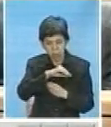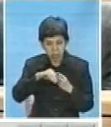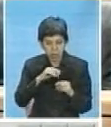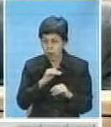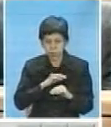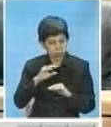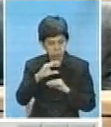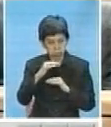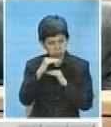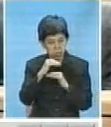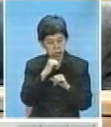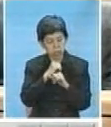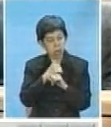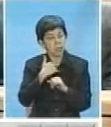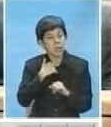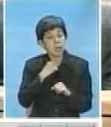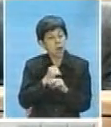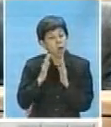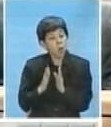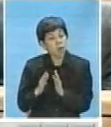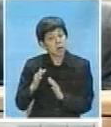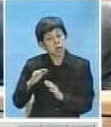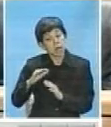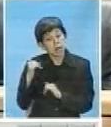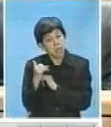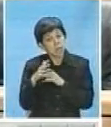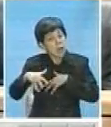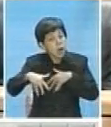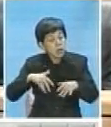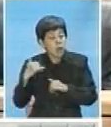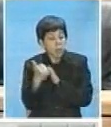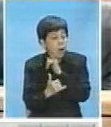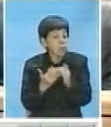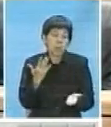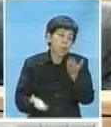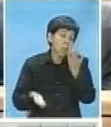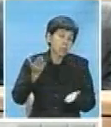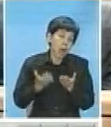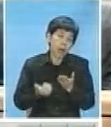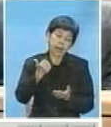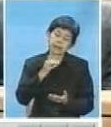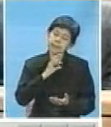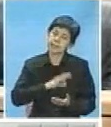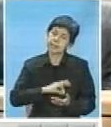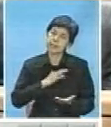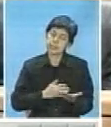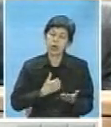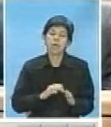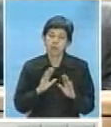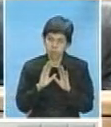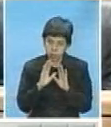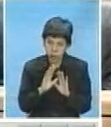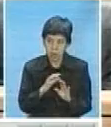อดเวลาแต่ในเรื่องของจำนวนครั้งของผู้มาใช้บริการไม่เคยจำกัดนี่คือประเด็นใหญ่ที่ผมอยากจะเรียนให้ท่านประธานท